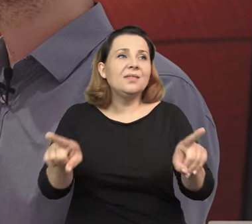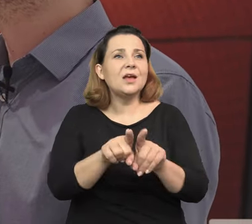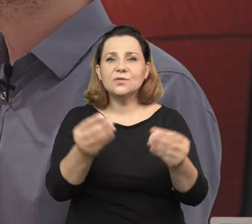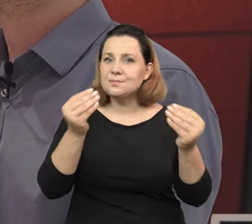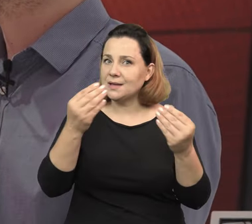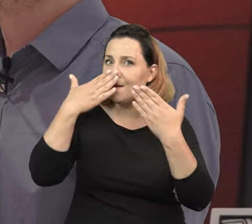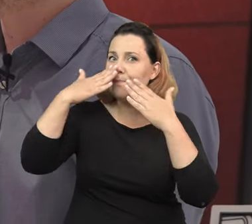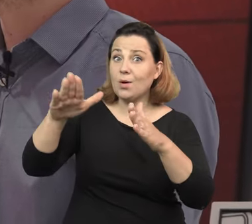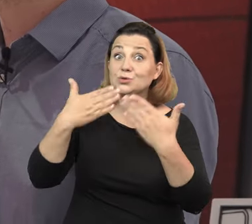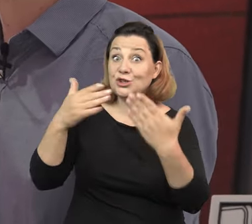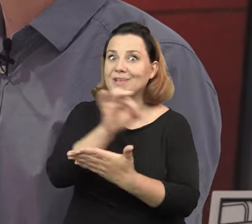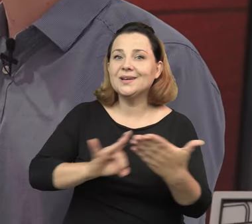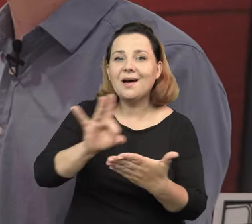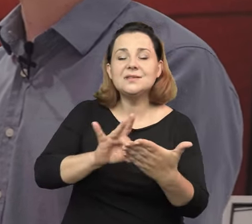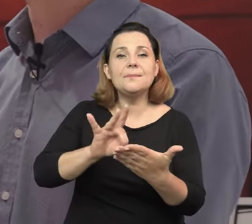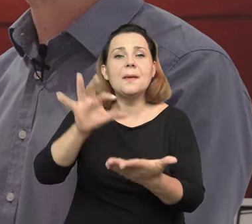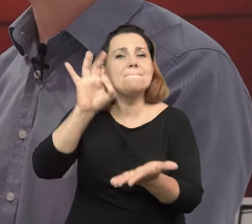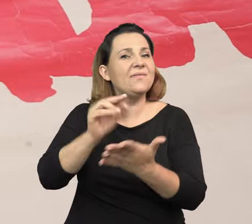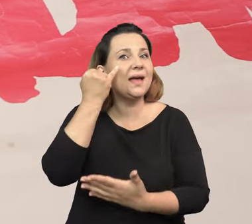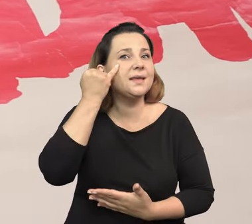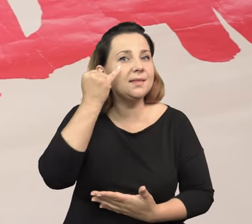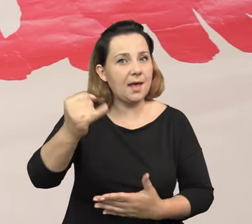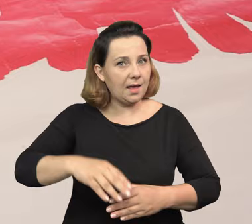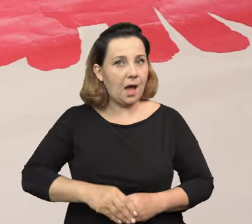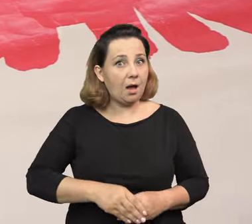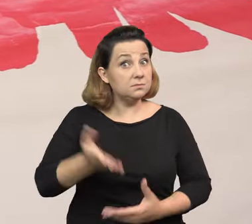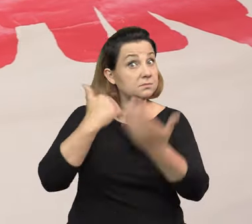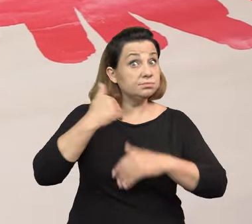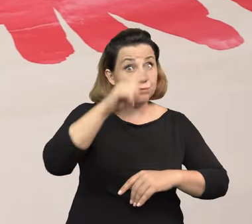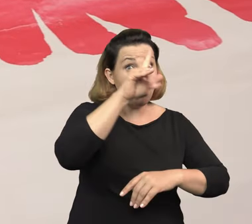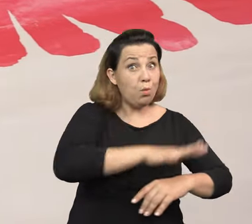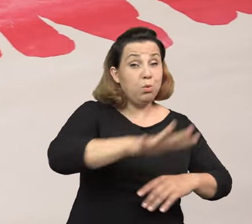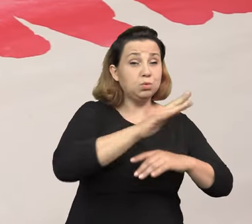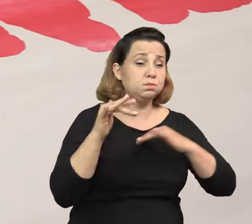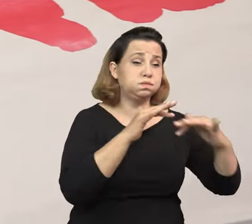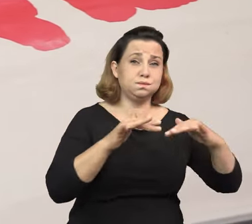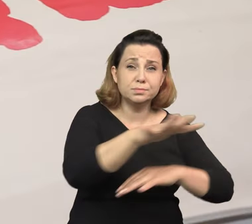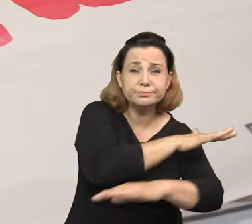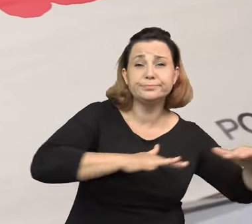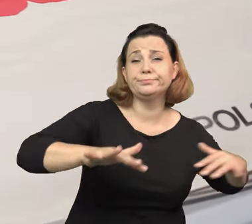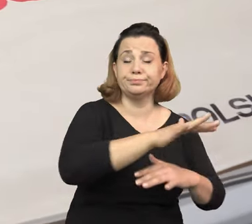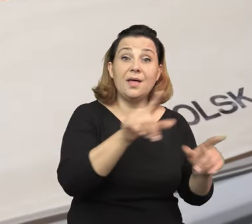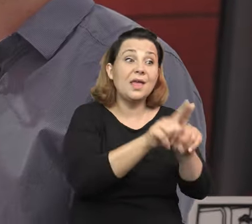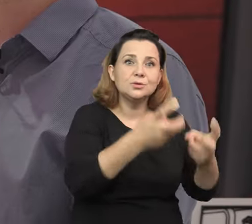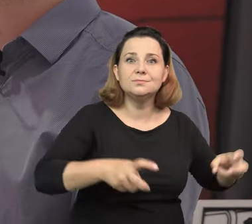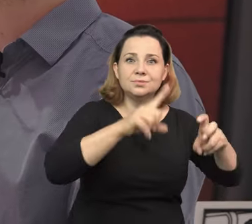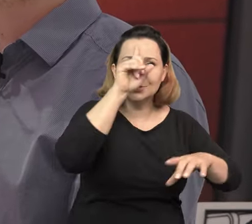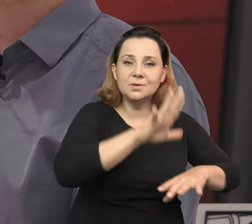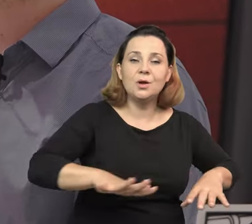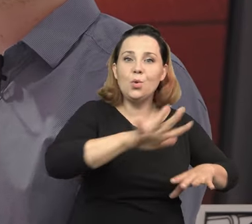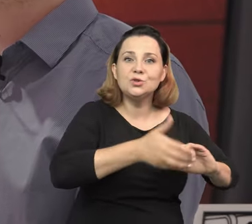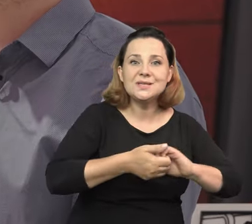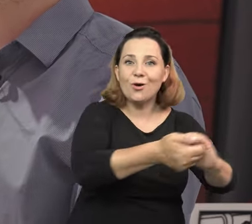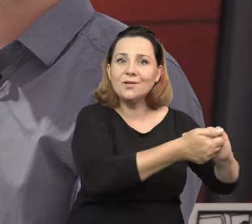Jest genialnym pokazaniem, graficznym pokazaniem pewnej idei, która się wtedy działa między ludźmi, gdzie rodziła się solidarność